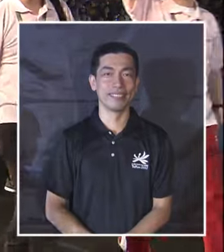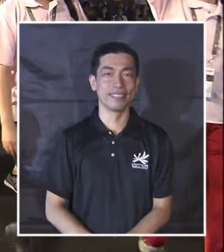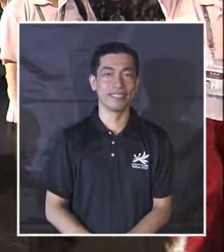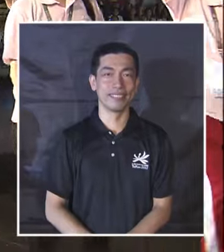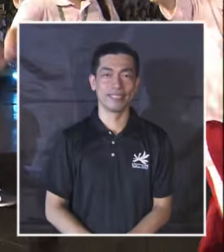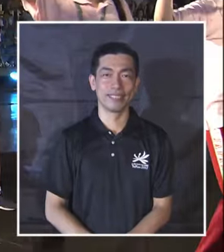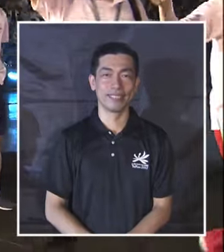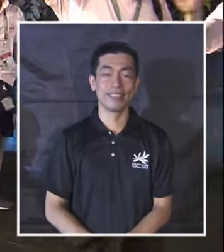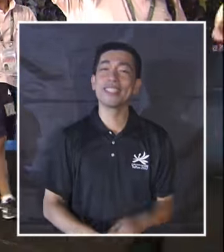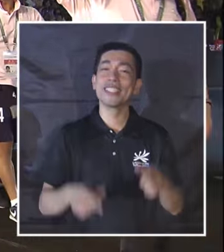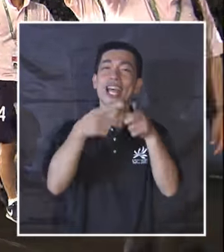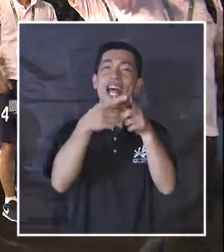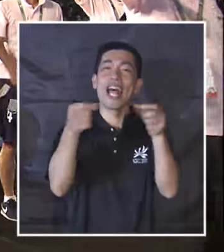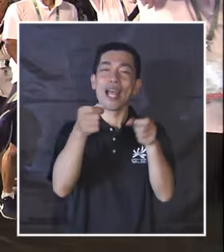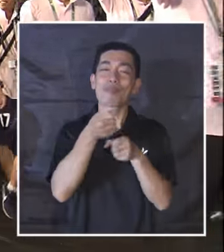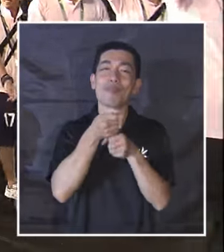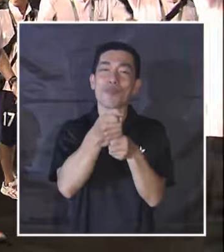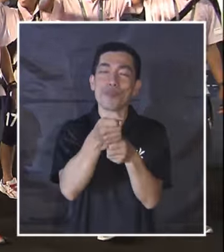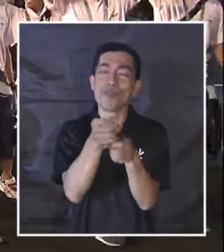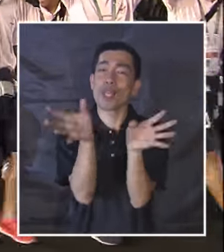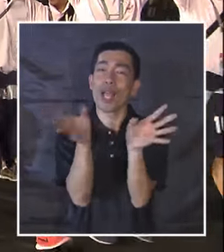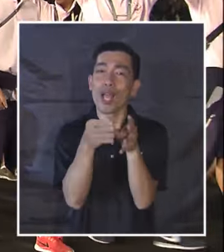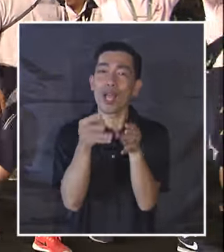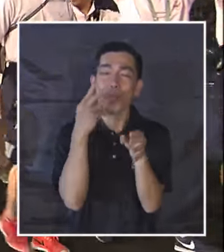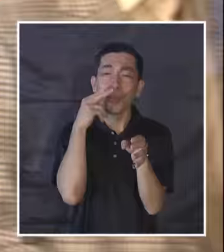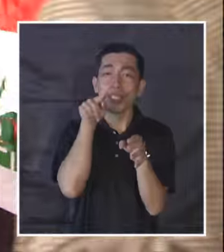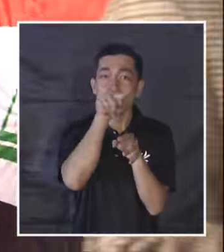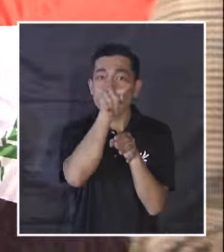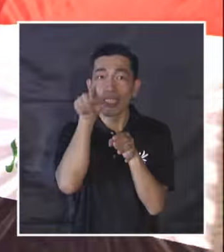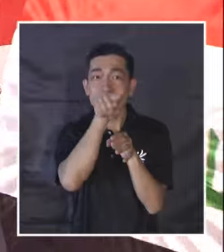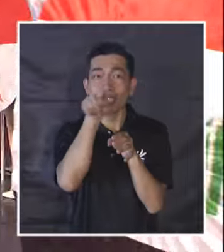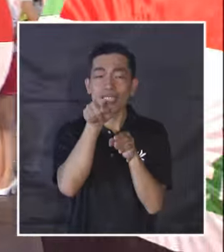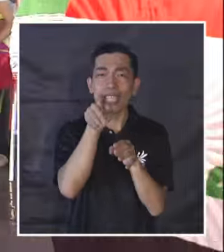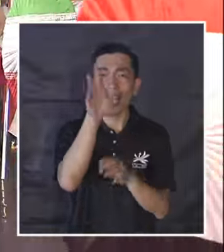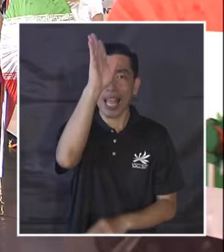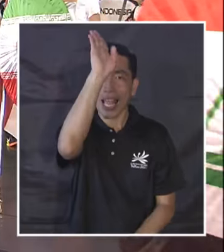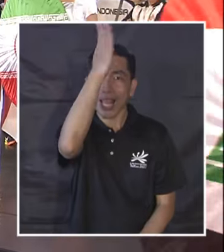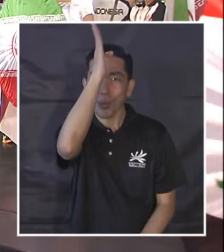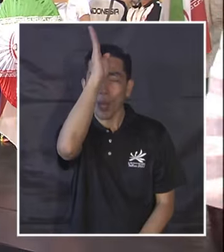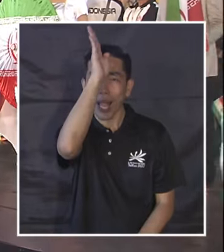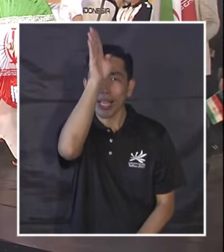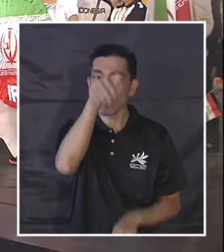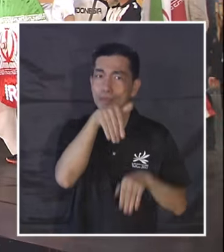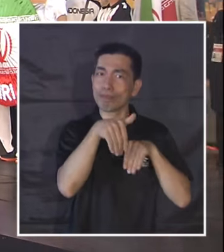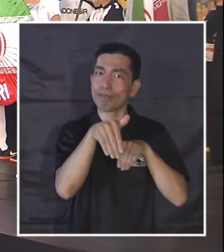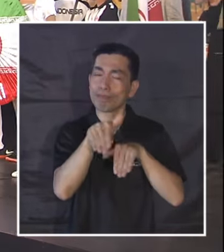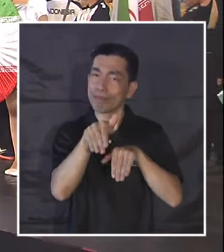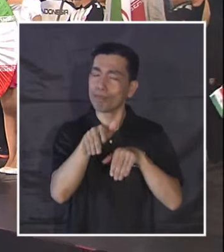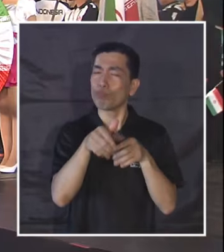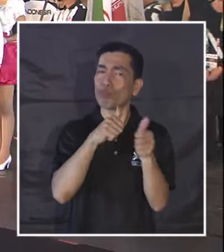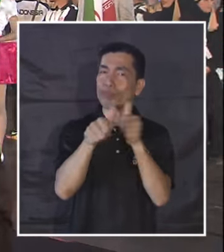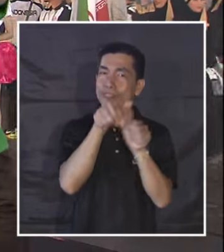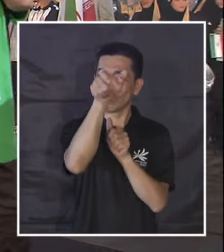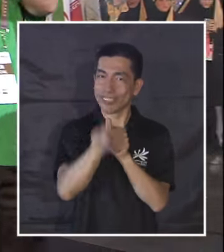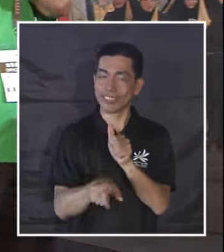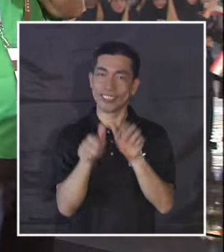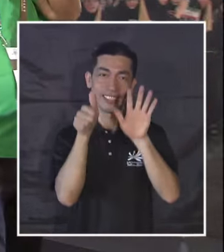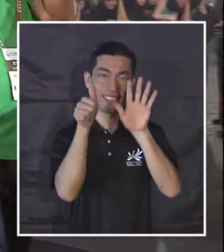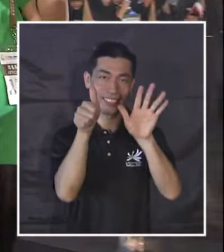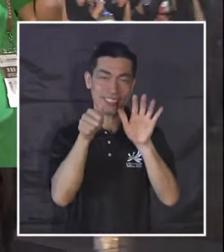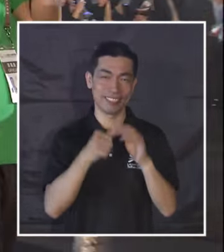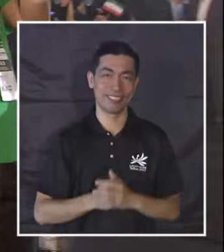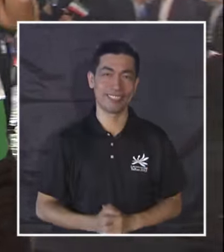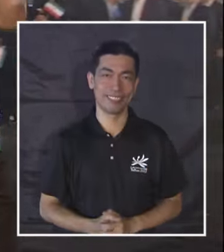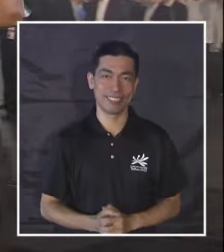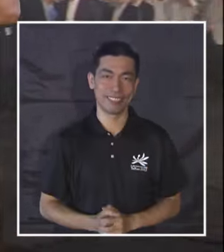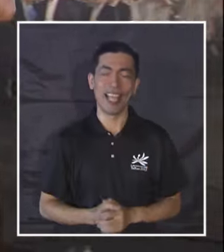在日本代表队之前，我们看到的是伊拉克的选手，这一次有六位选手参加此次竞赛，相信你们